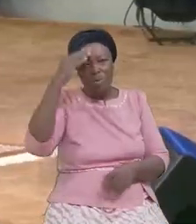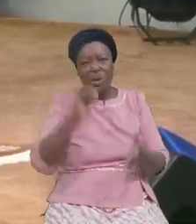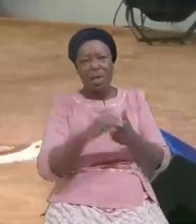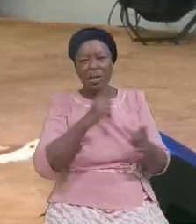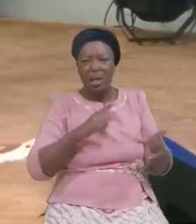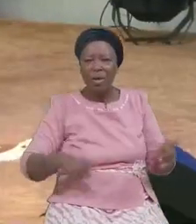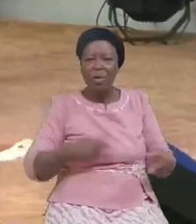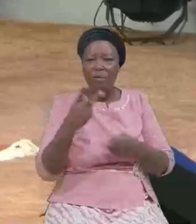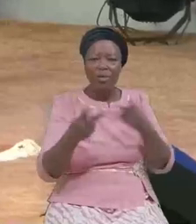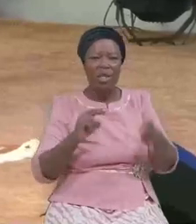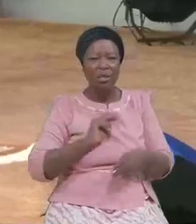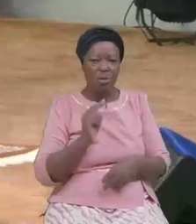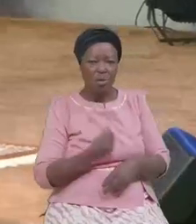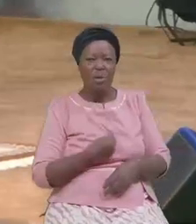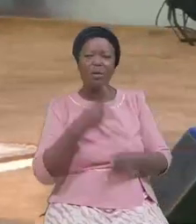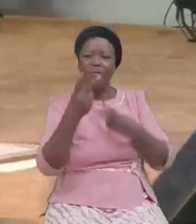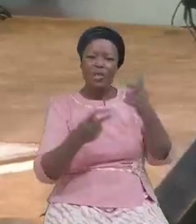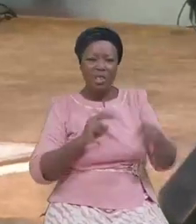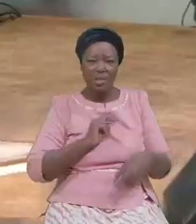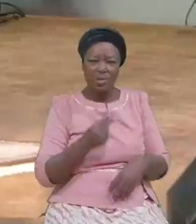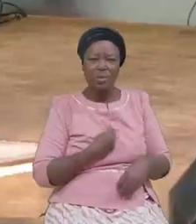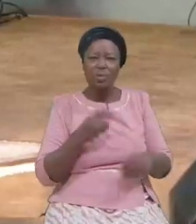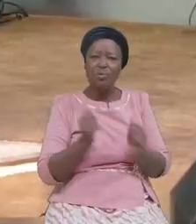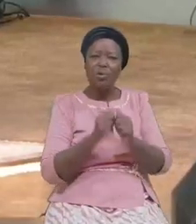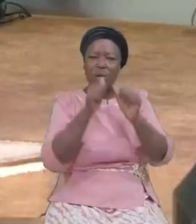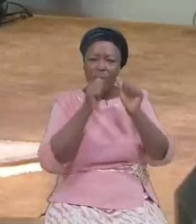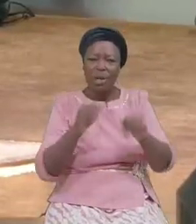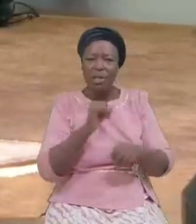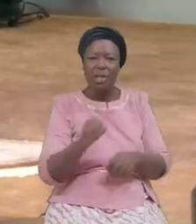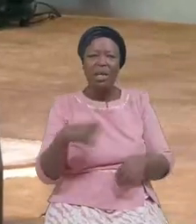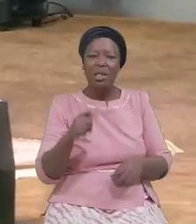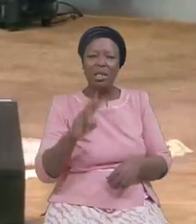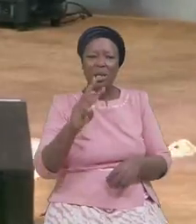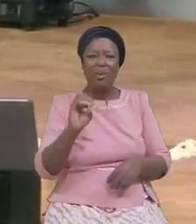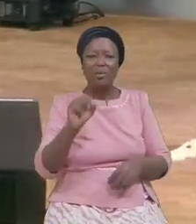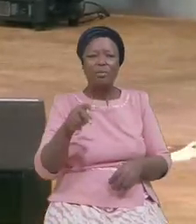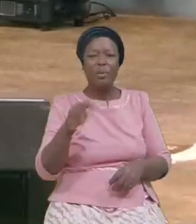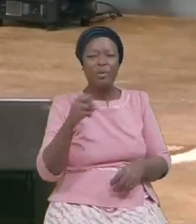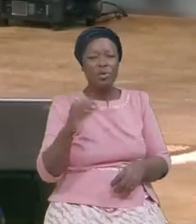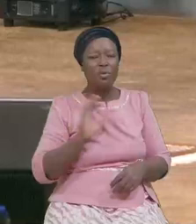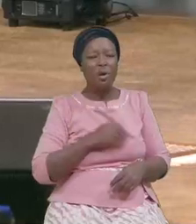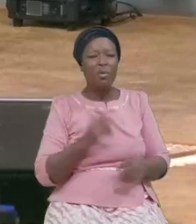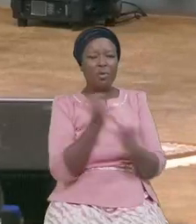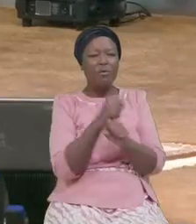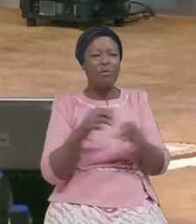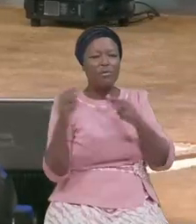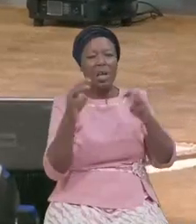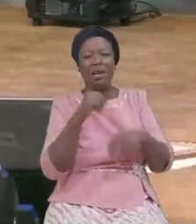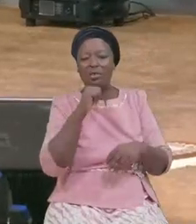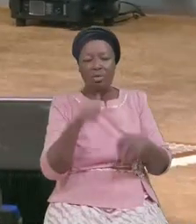visités, il nous a visités avec les bénédictions, les armes de notre combat ne sont pas